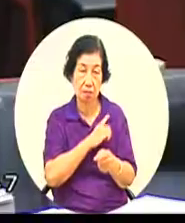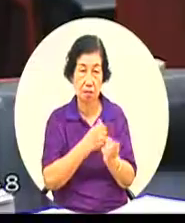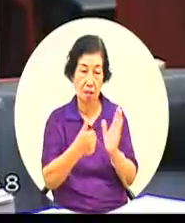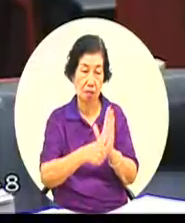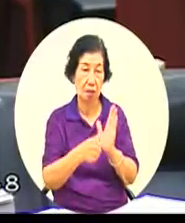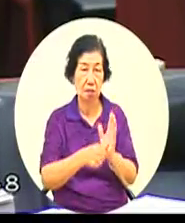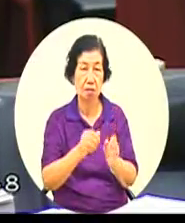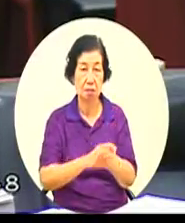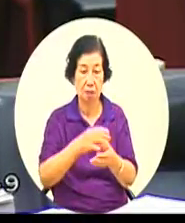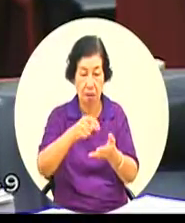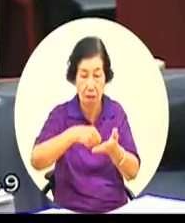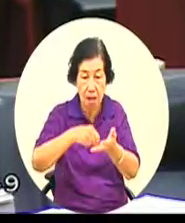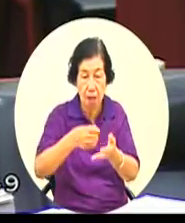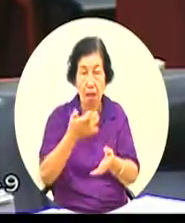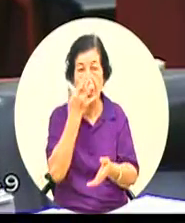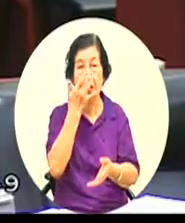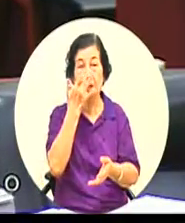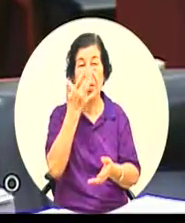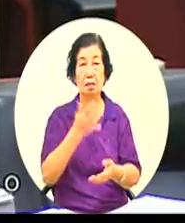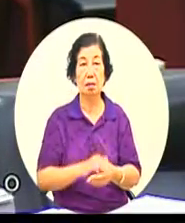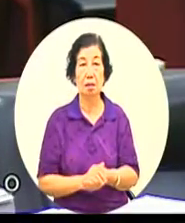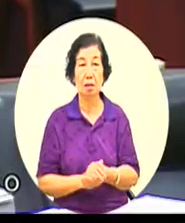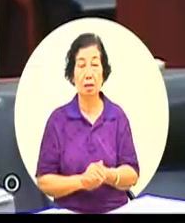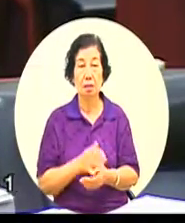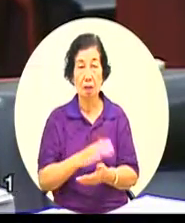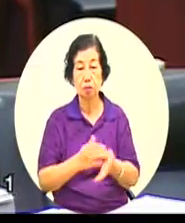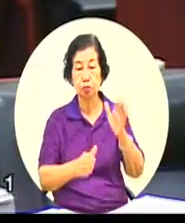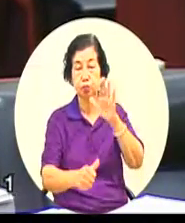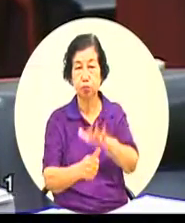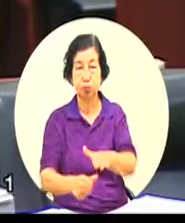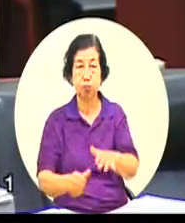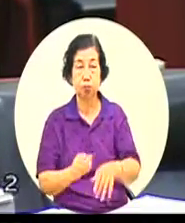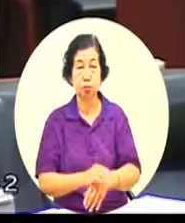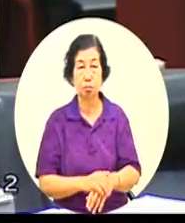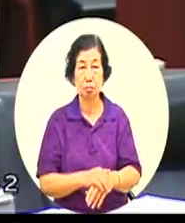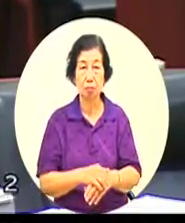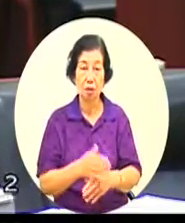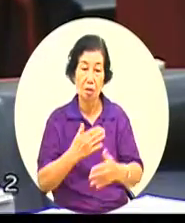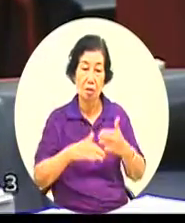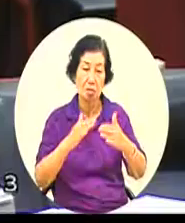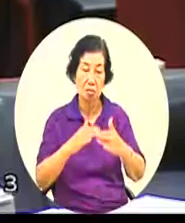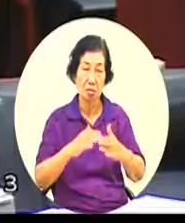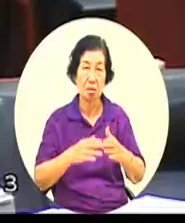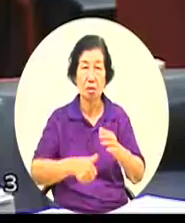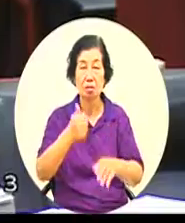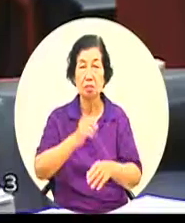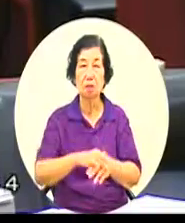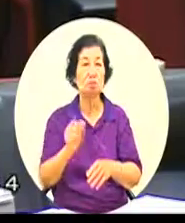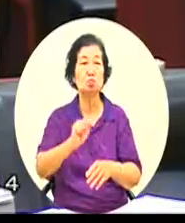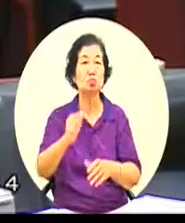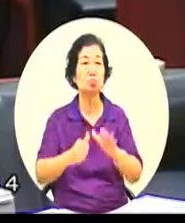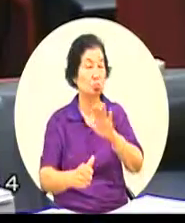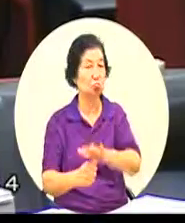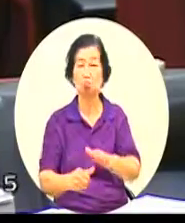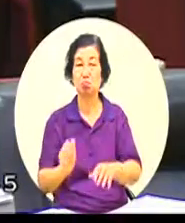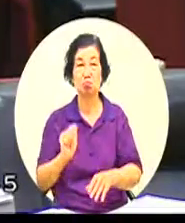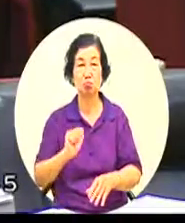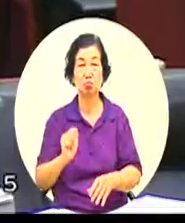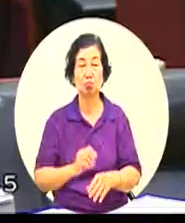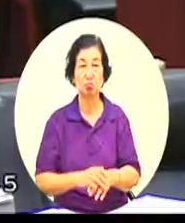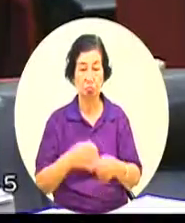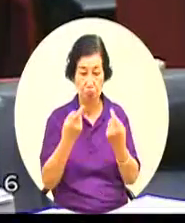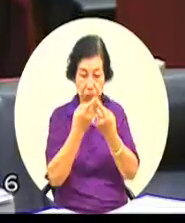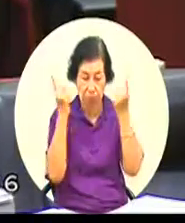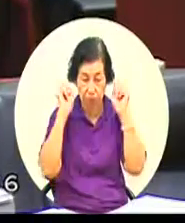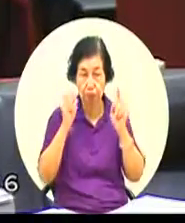啊，我们二个当掉，伊讲校迄个校长有交代，不能当，不能当，大学不能